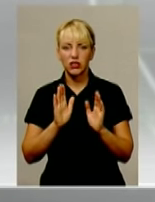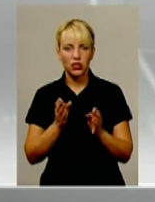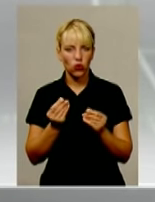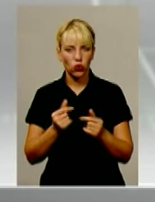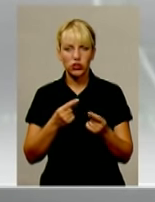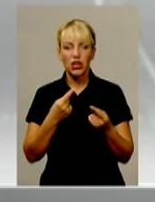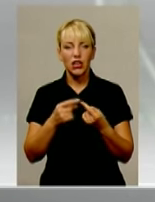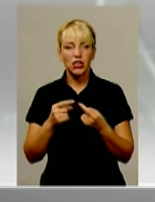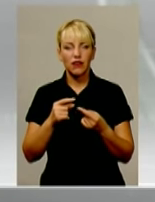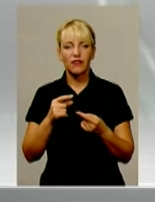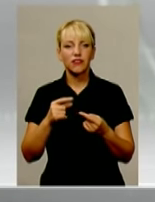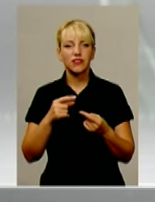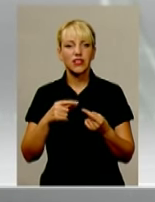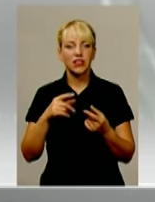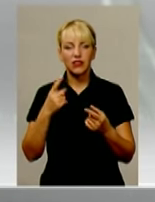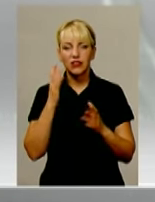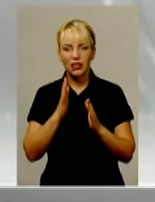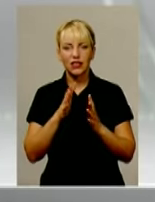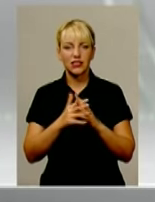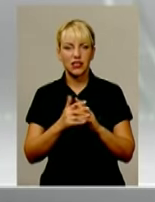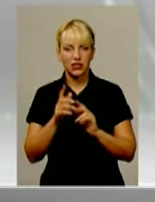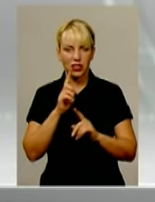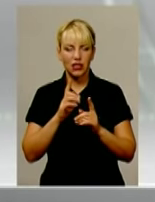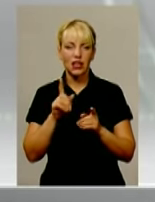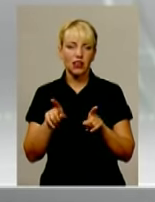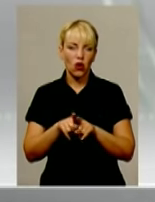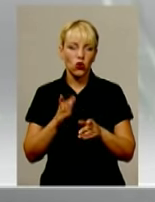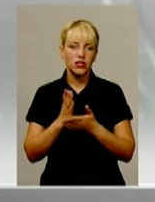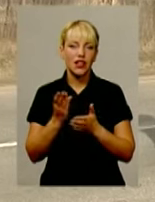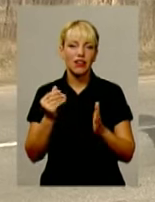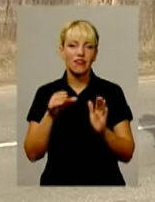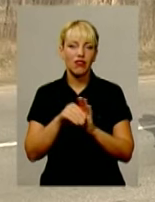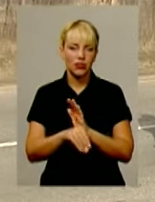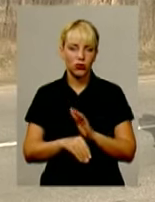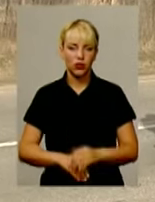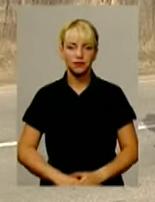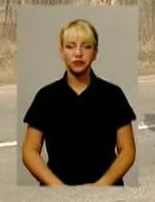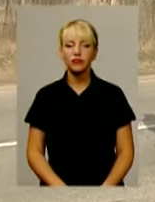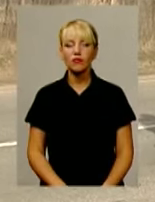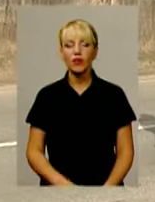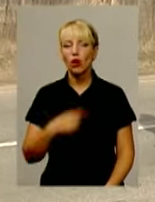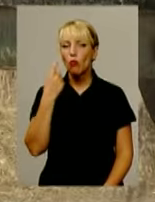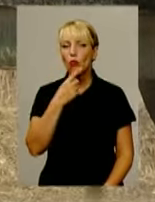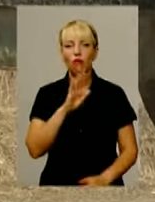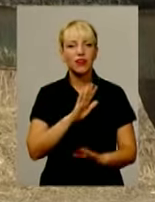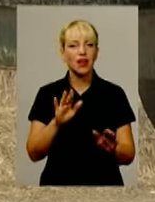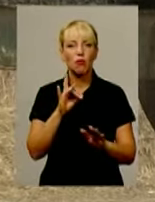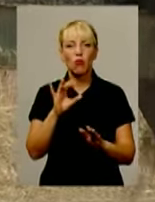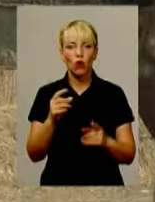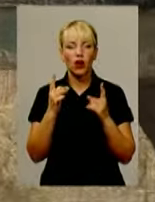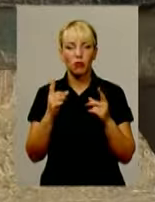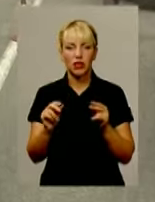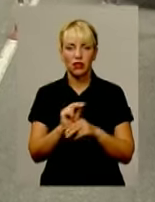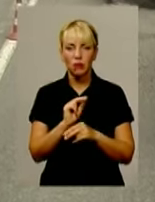є інвестори, які теж активно по соціальних угодах теж ремонтують дороги. Йдеться не про капітальний ремонт автошляхів. У рамках